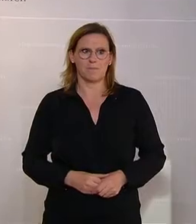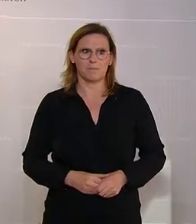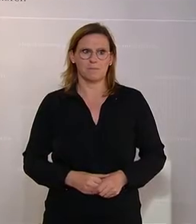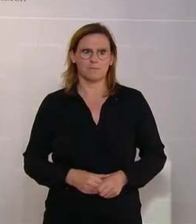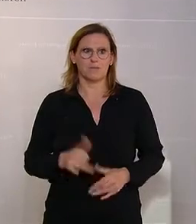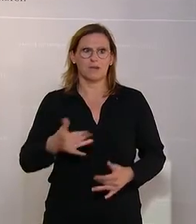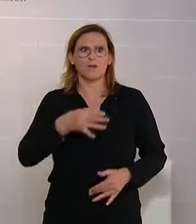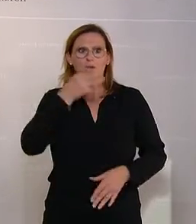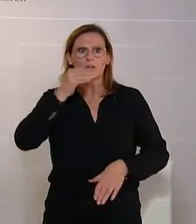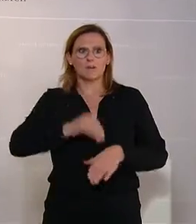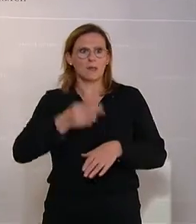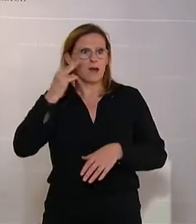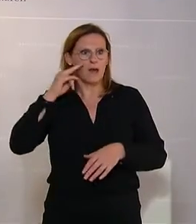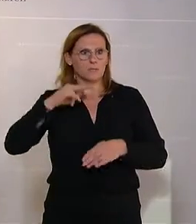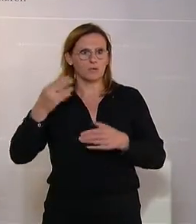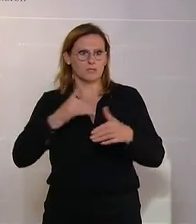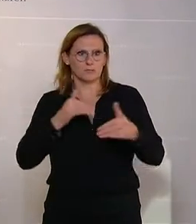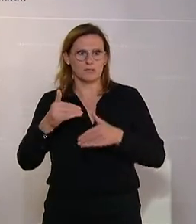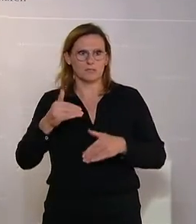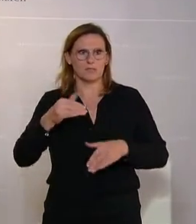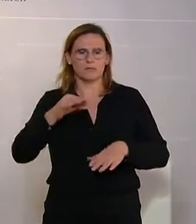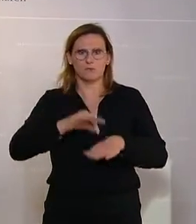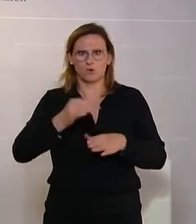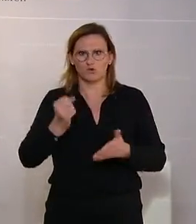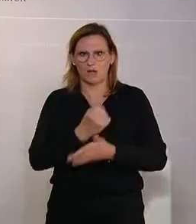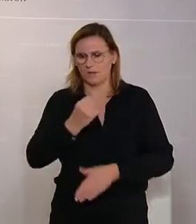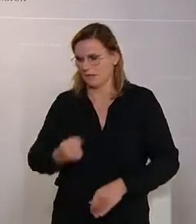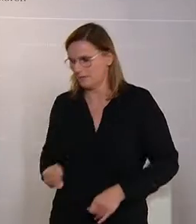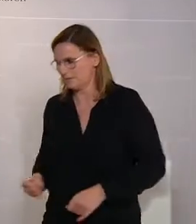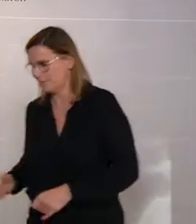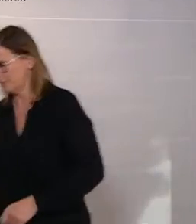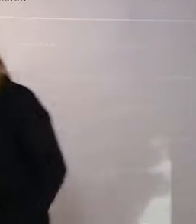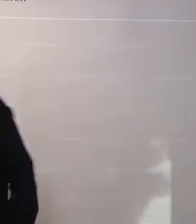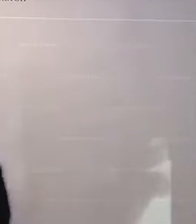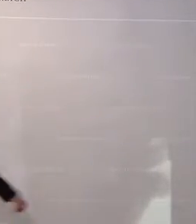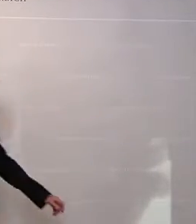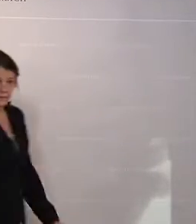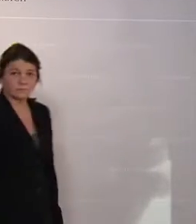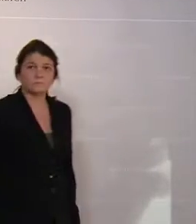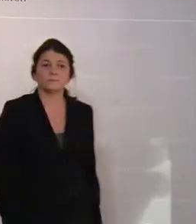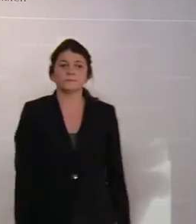Zu Wort gemeldet ist der Bundesminister Mückstein. Wolfgang Mückstein, die Grünen.